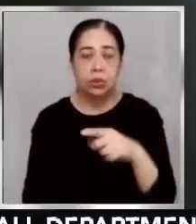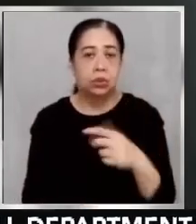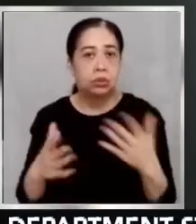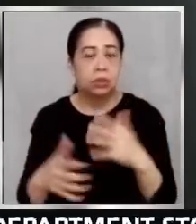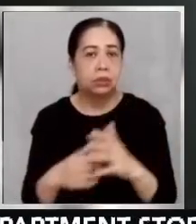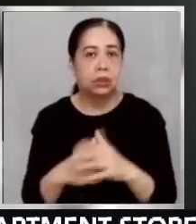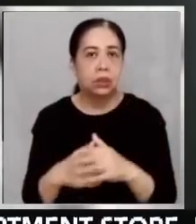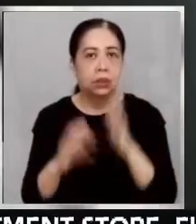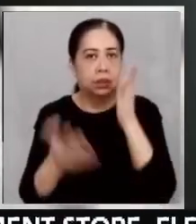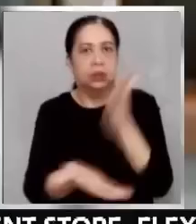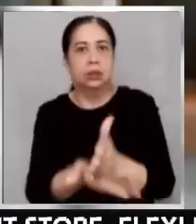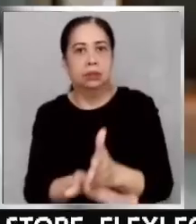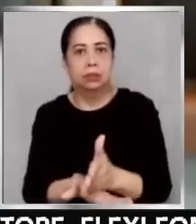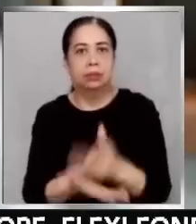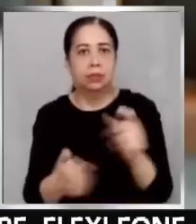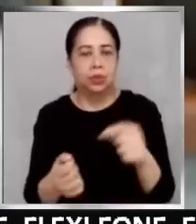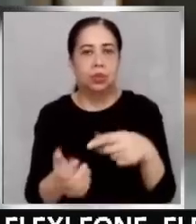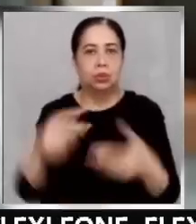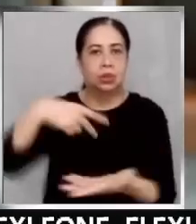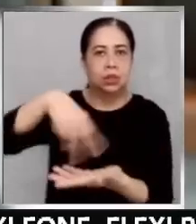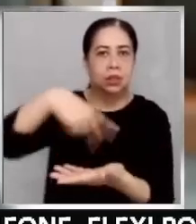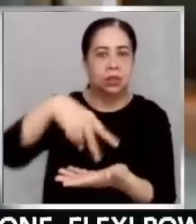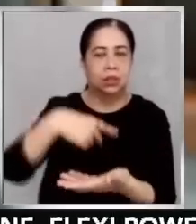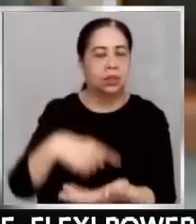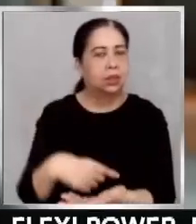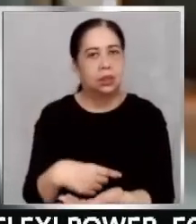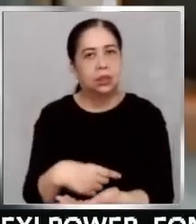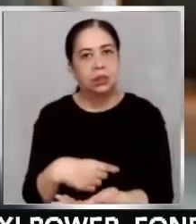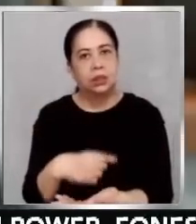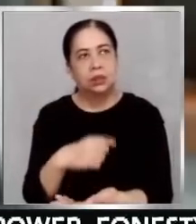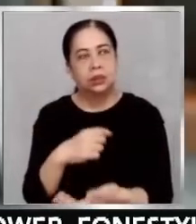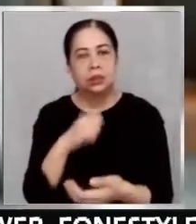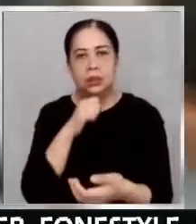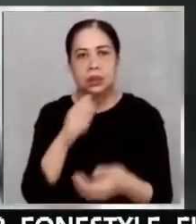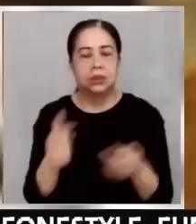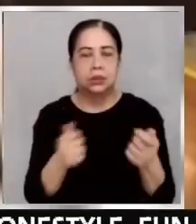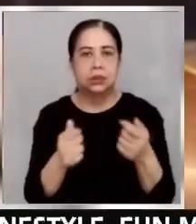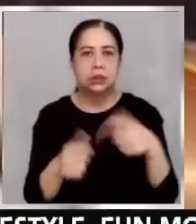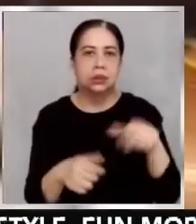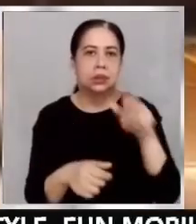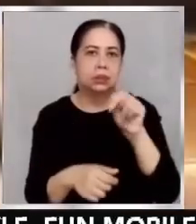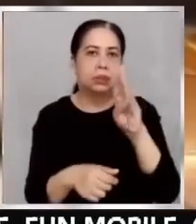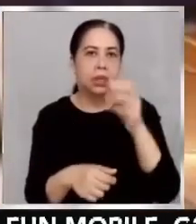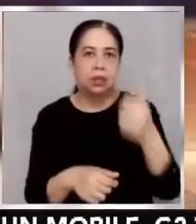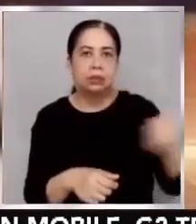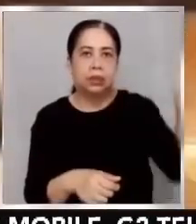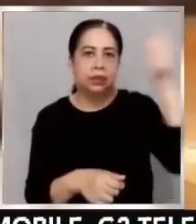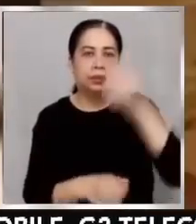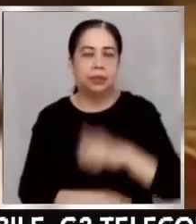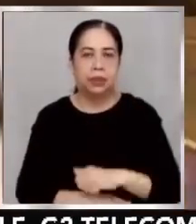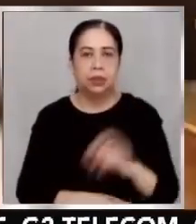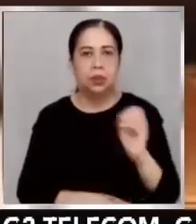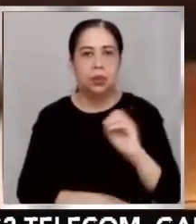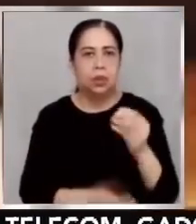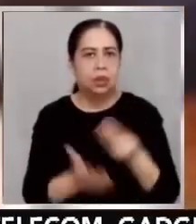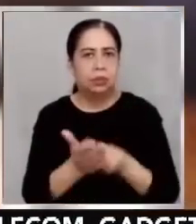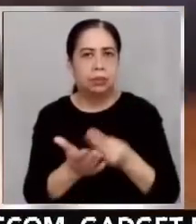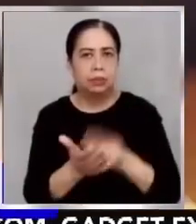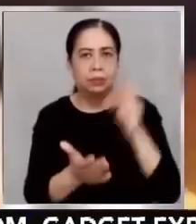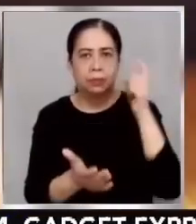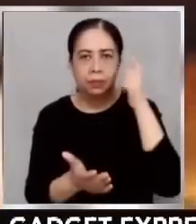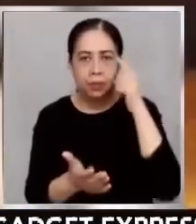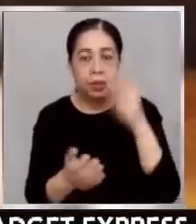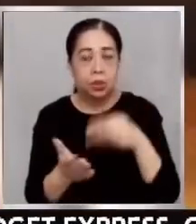napahinto natin yung kung sumayaw man. Hindi po ito sanction ng NBI management. Wala rin daw pera ng gobyerno na nagastos